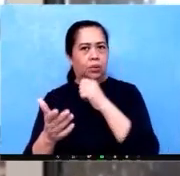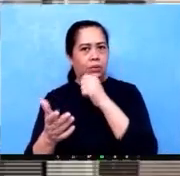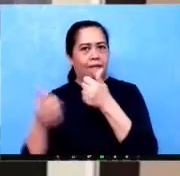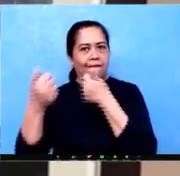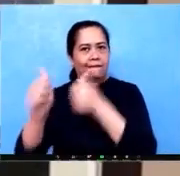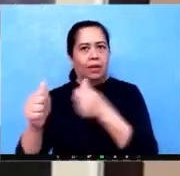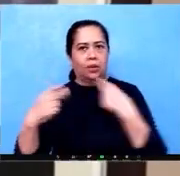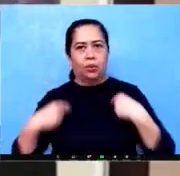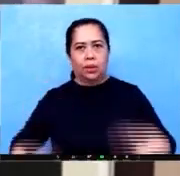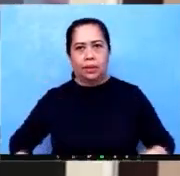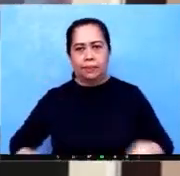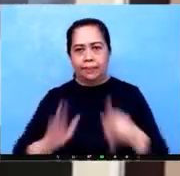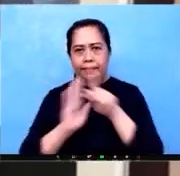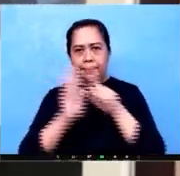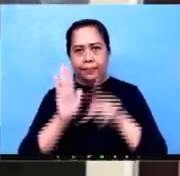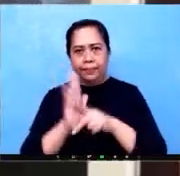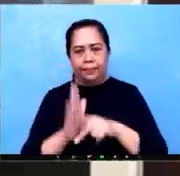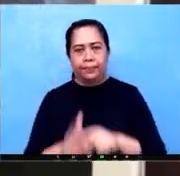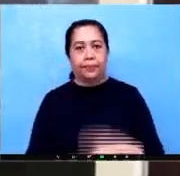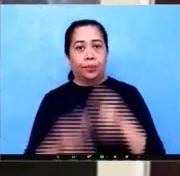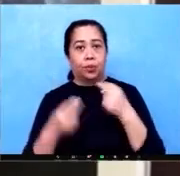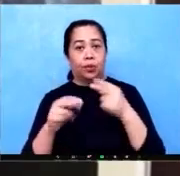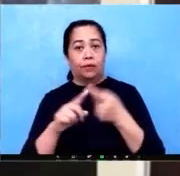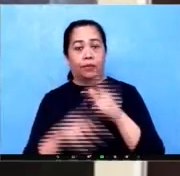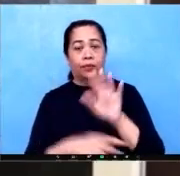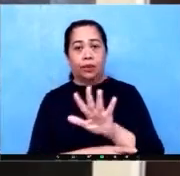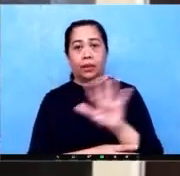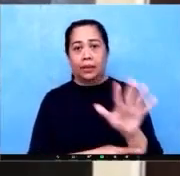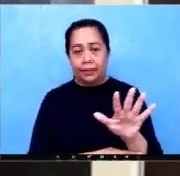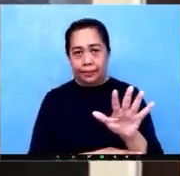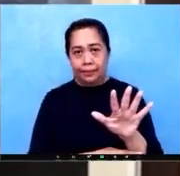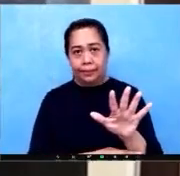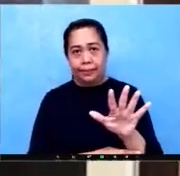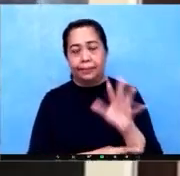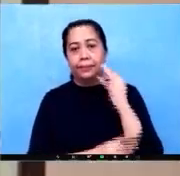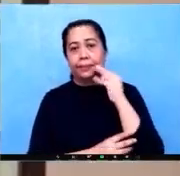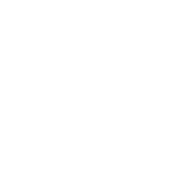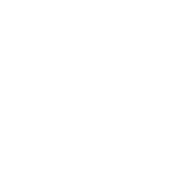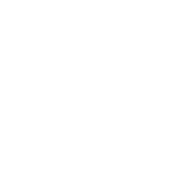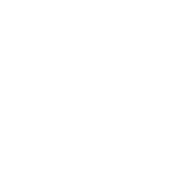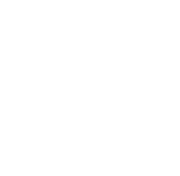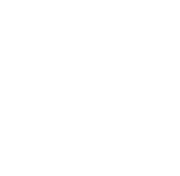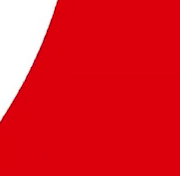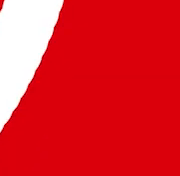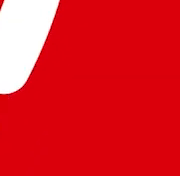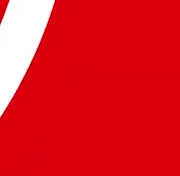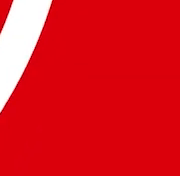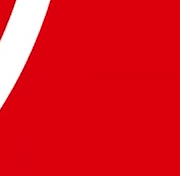protocols. Nagbabalita mula sa Frontline, Maricel Halili, News 5.